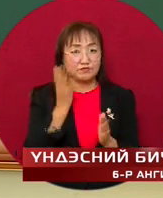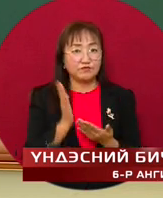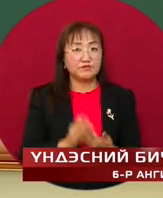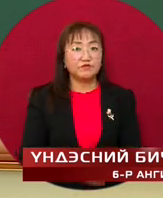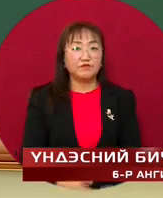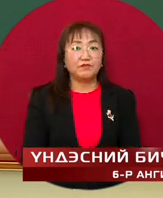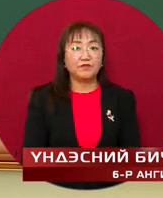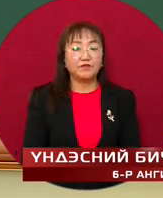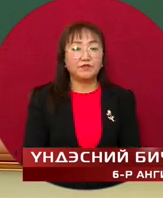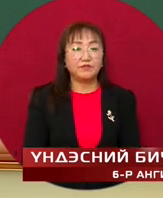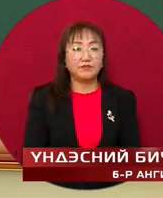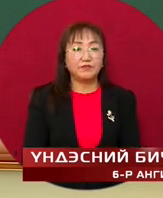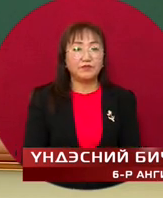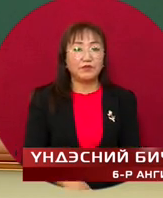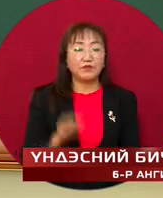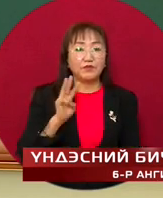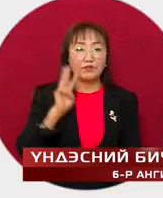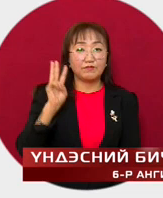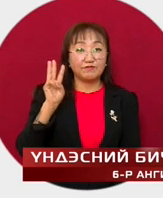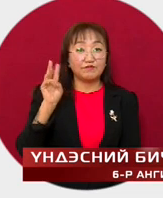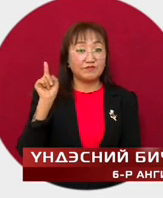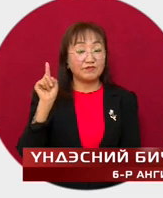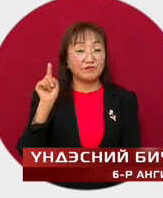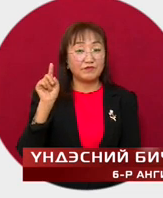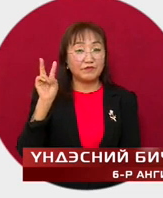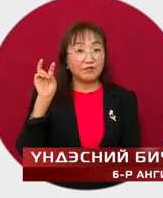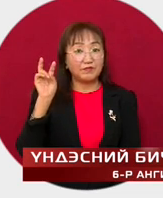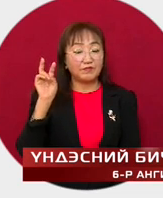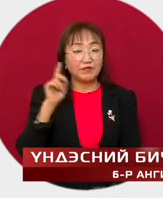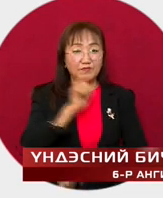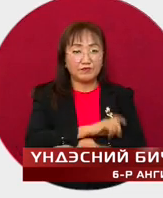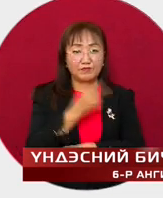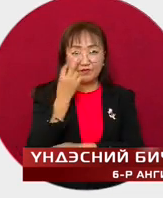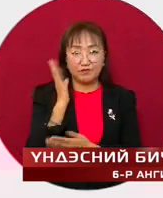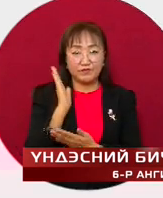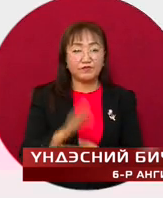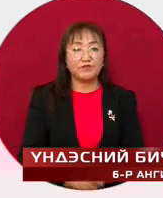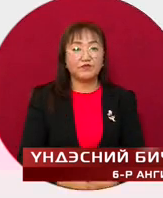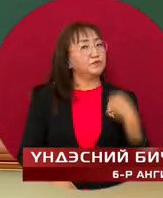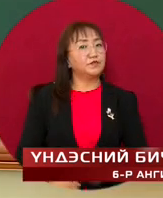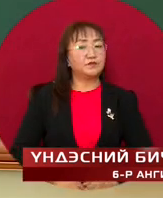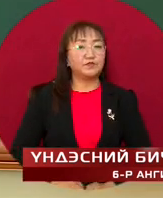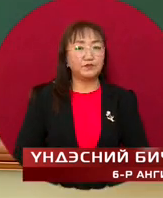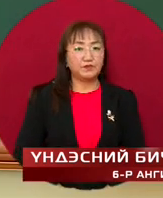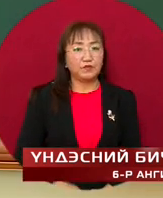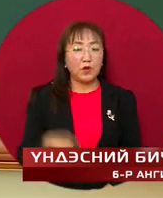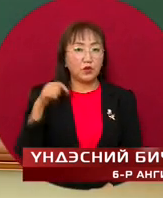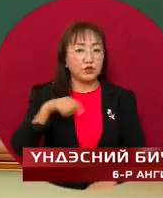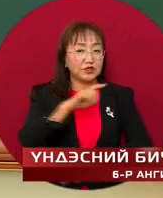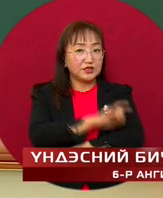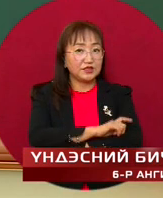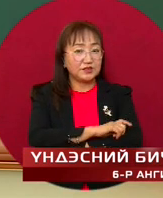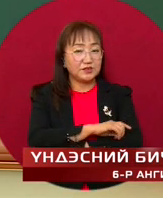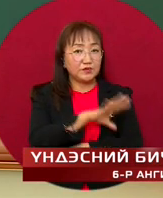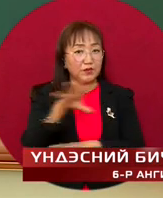мөн e-контент эдүүцэг эмээнээс хичээлийн үцгээ мартааг үзээ хүүхдүүдээ. За өнөөдрийн хичээлээр